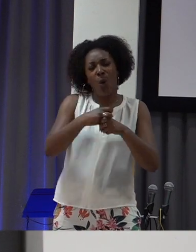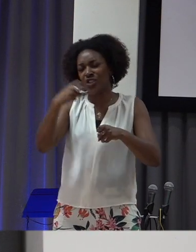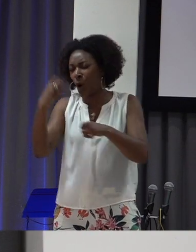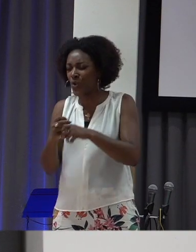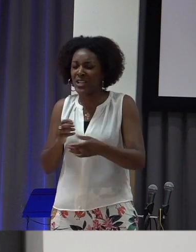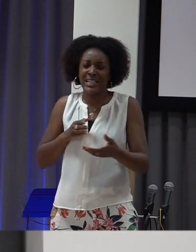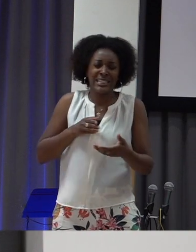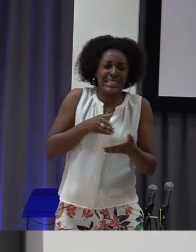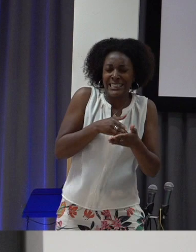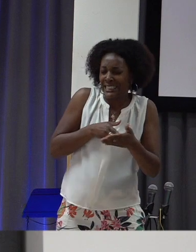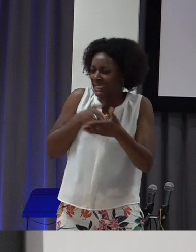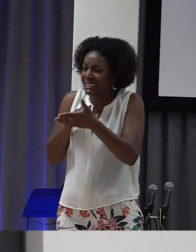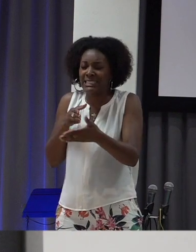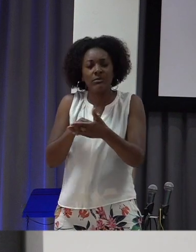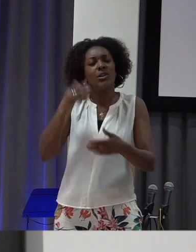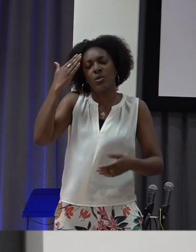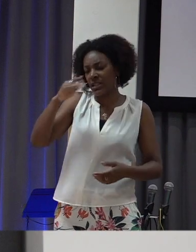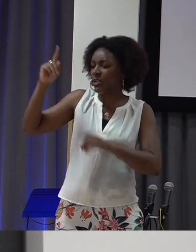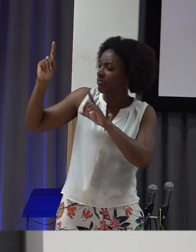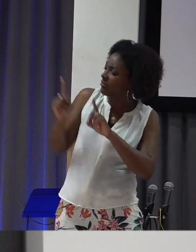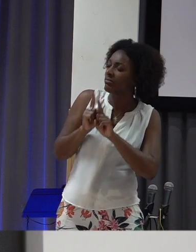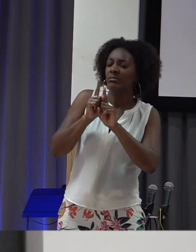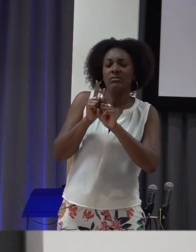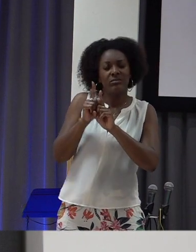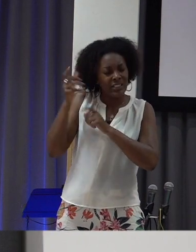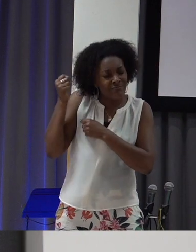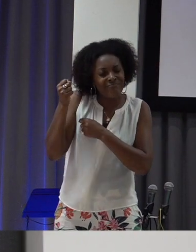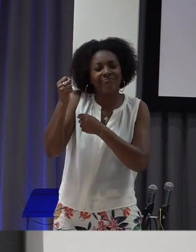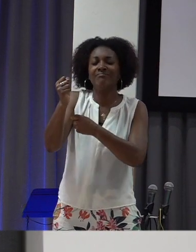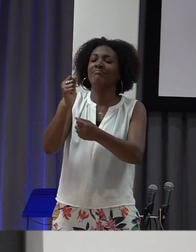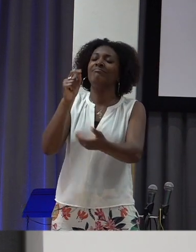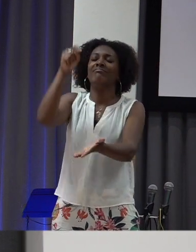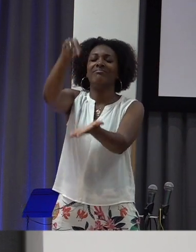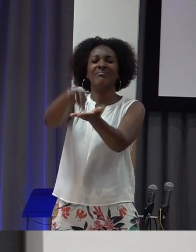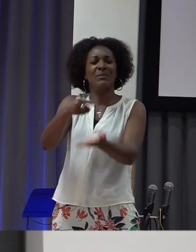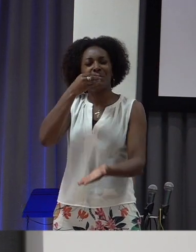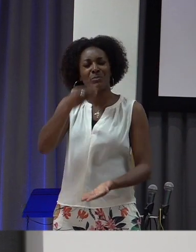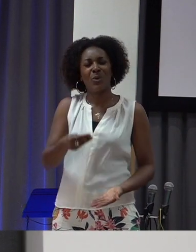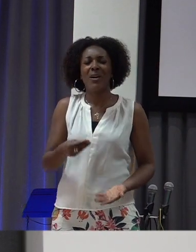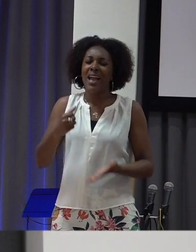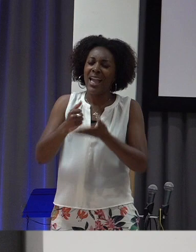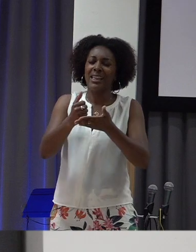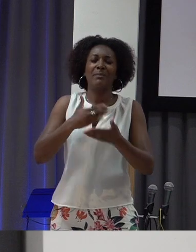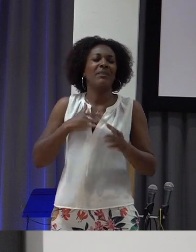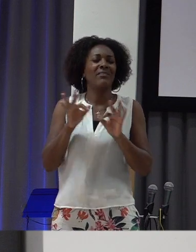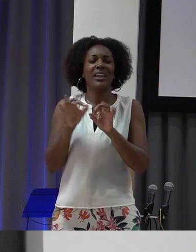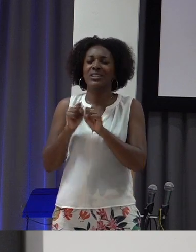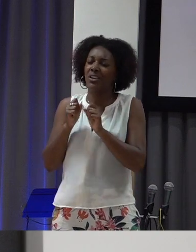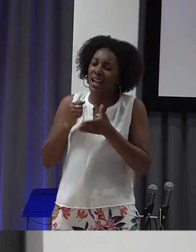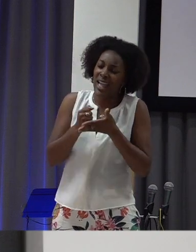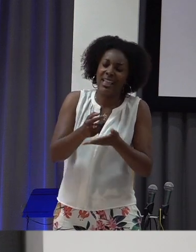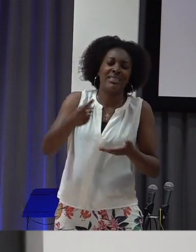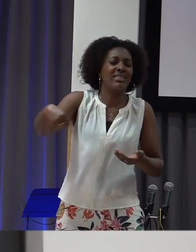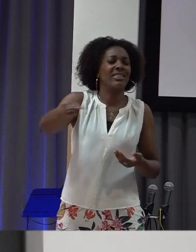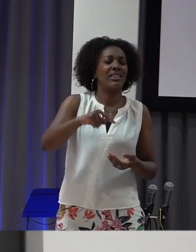Nous avons la certitude que tu nous mèneras à bon port. Seigneur, tends la main à mes frères et sœurs qui, peut-être, se